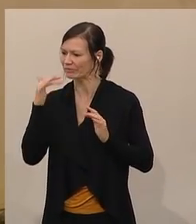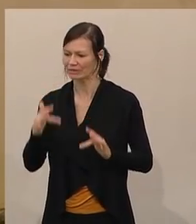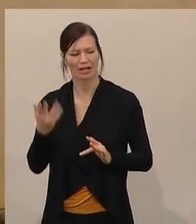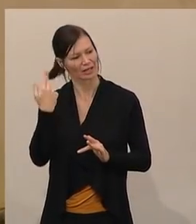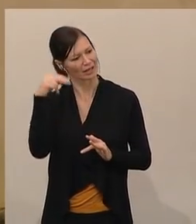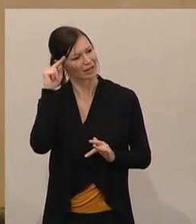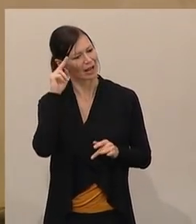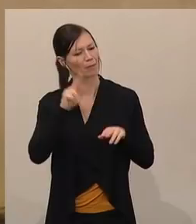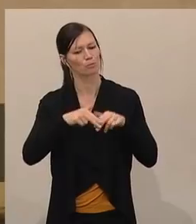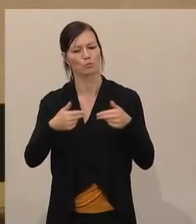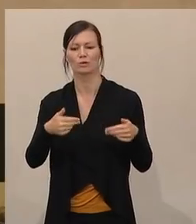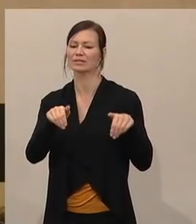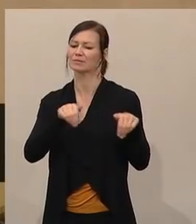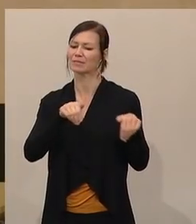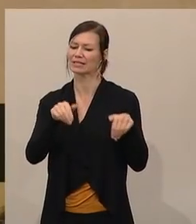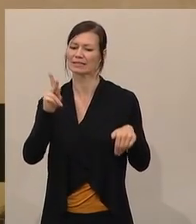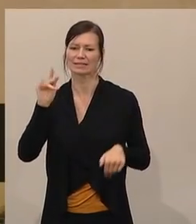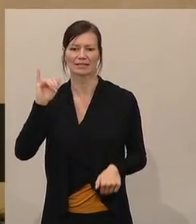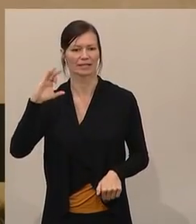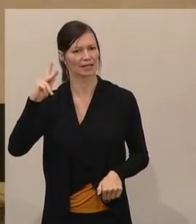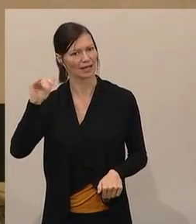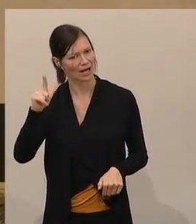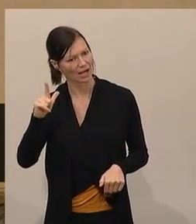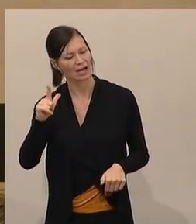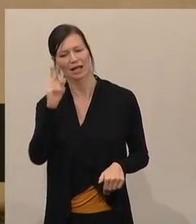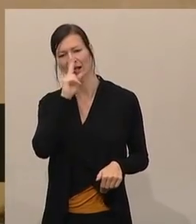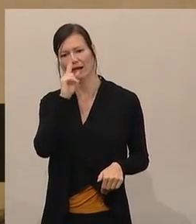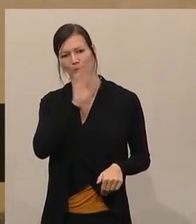Kickl, liebe Kolleginnen und Kollegen,